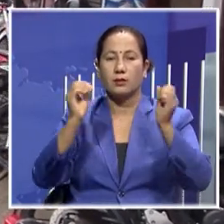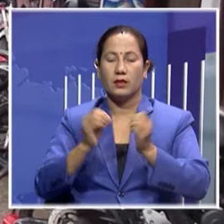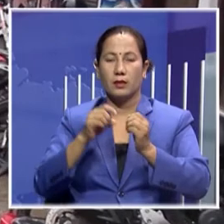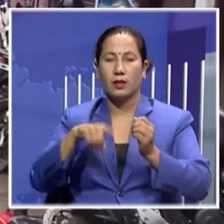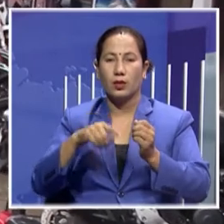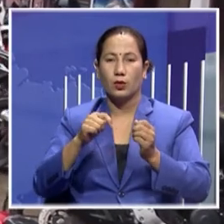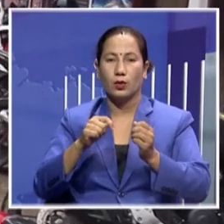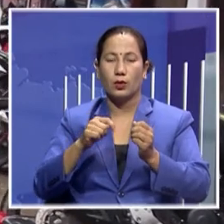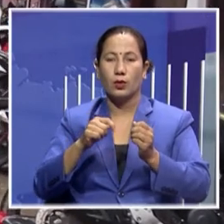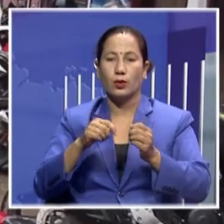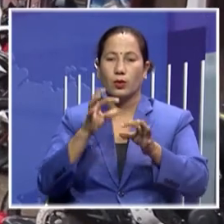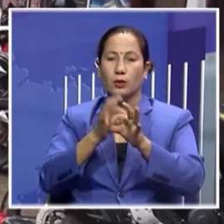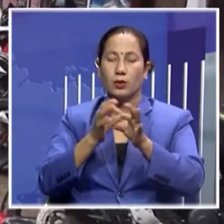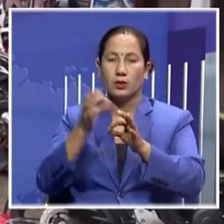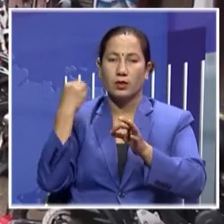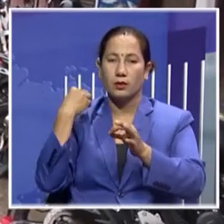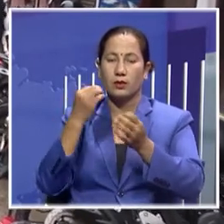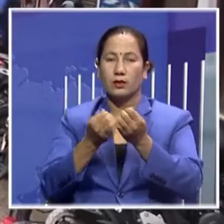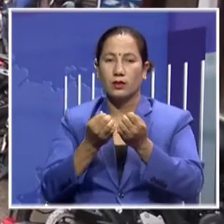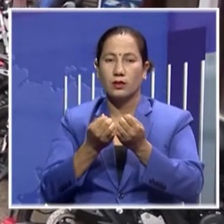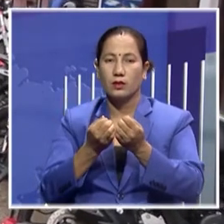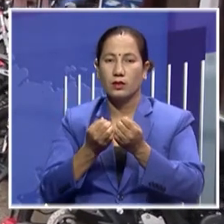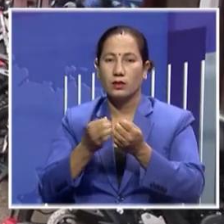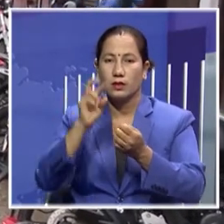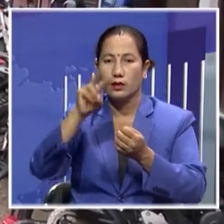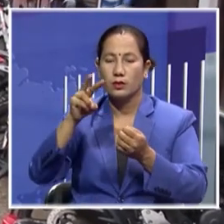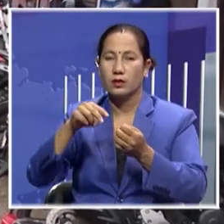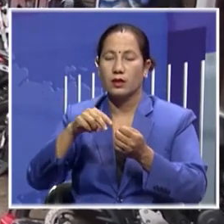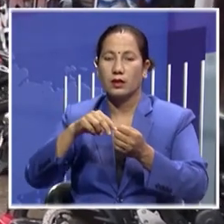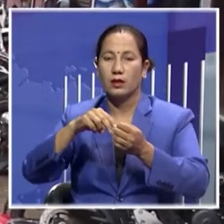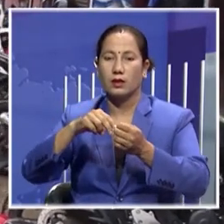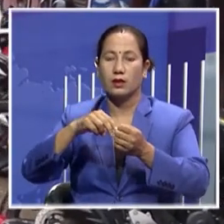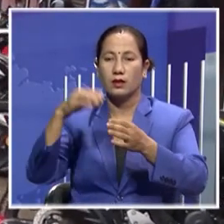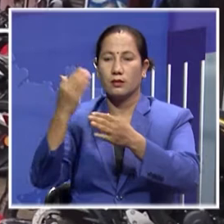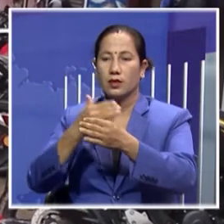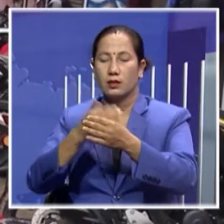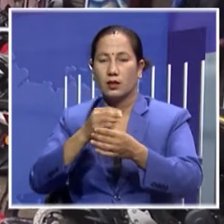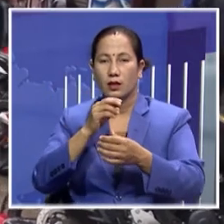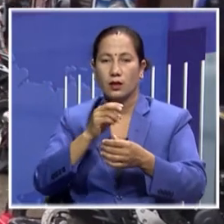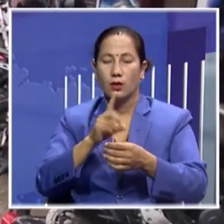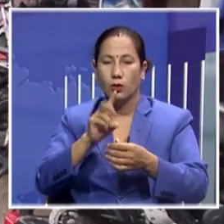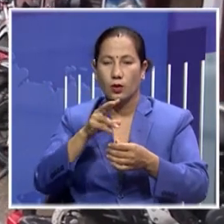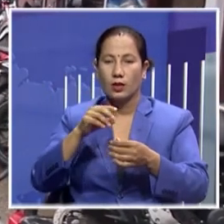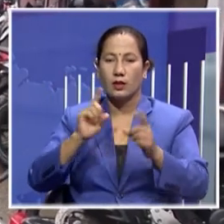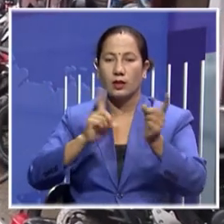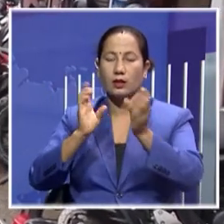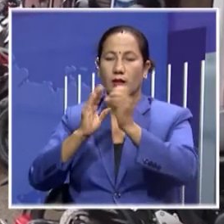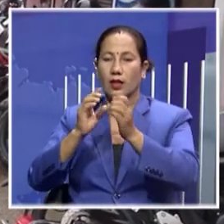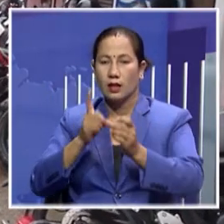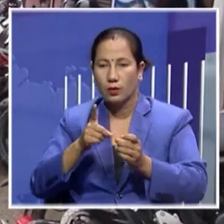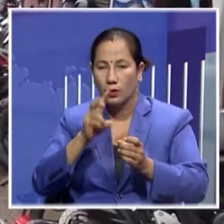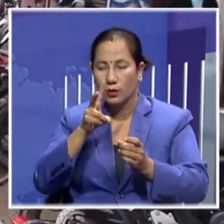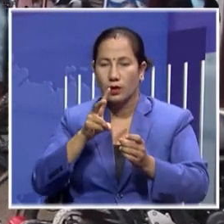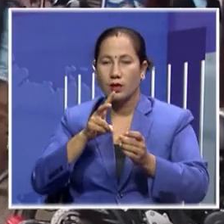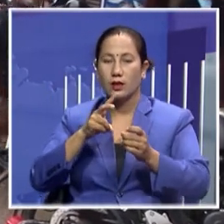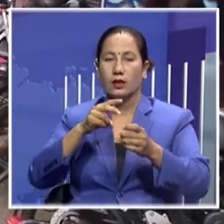यो व्यवस्थापन गर्ने निकाय, अब प्रशासनले हो कि अथवा यहाँको चाहिँ नगरपालिकाले हो कि अथवा उद्योग वाणिज्य सङ्घले